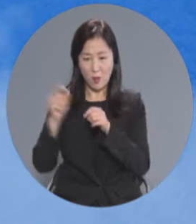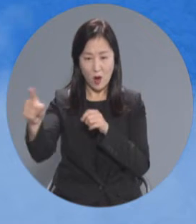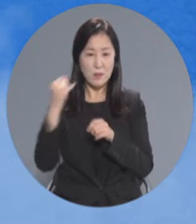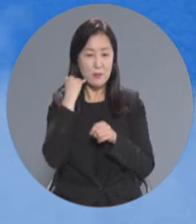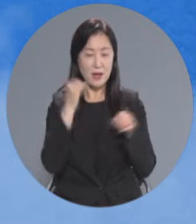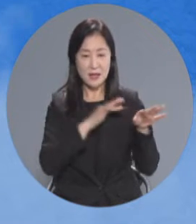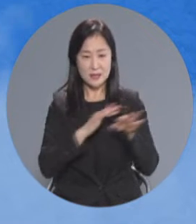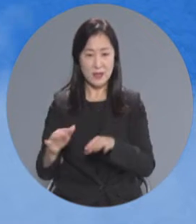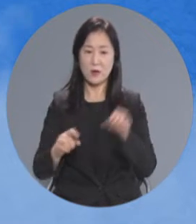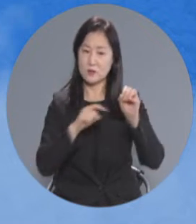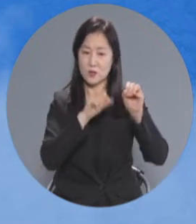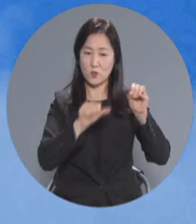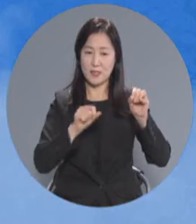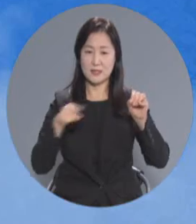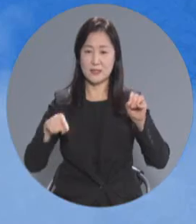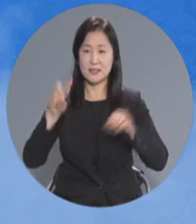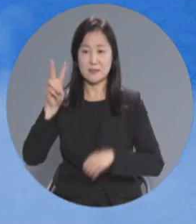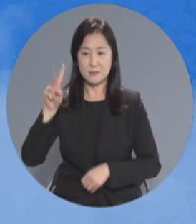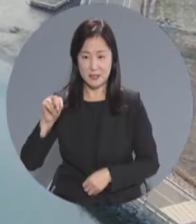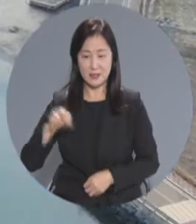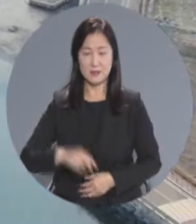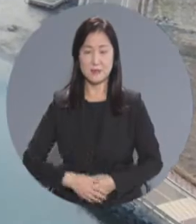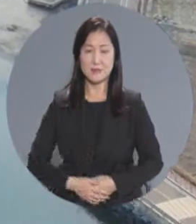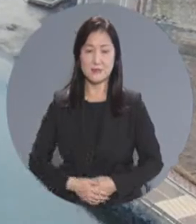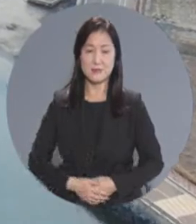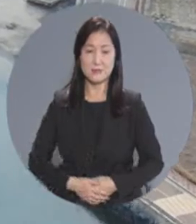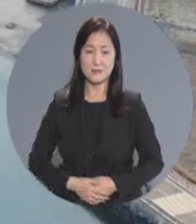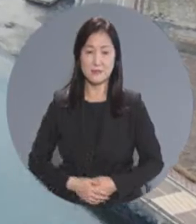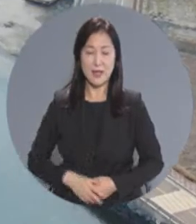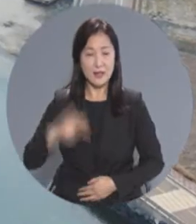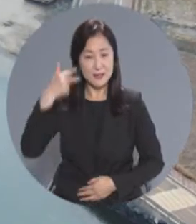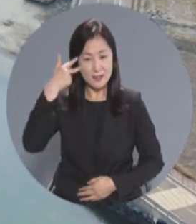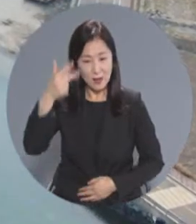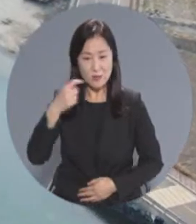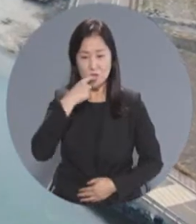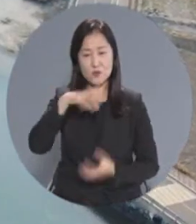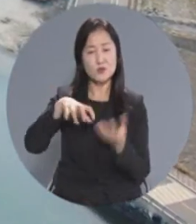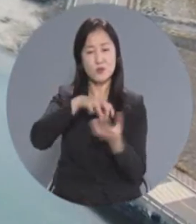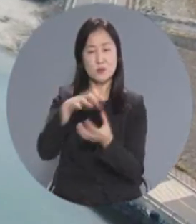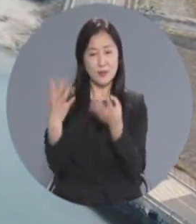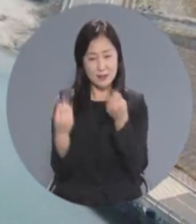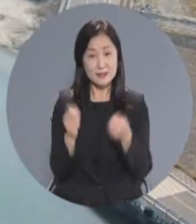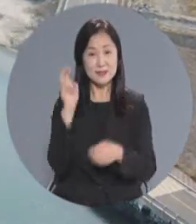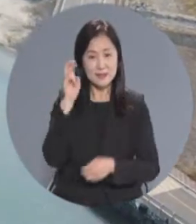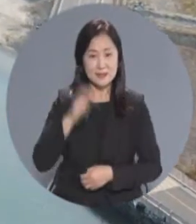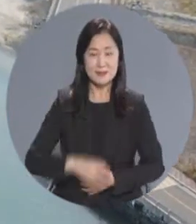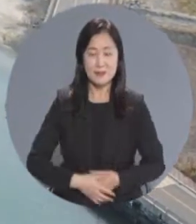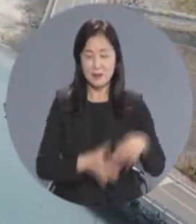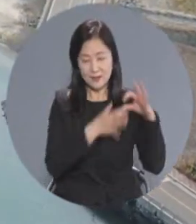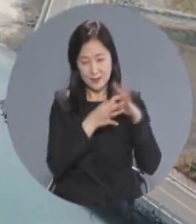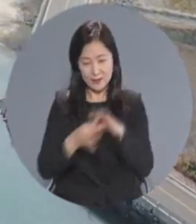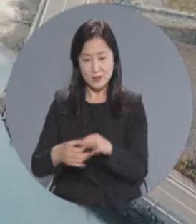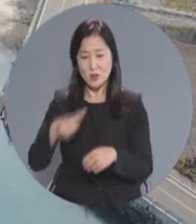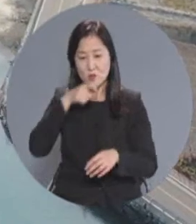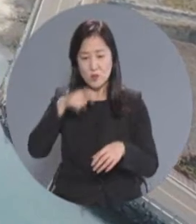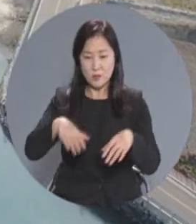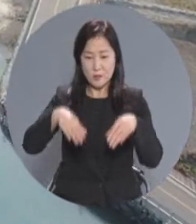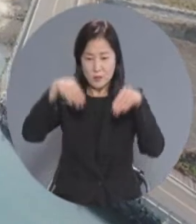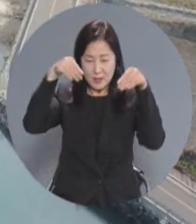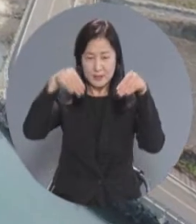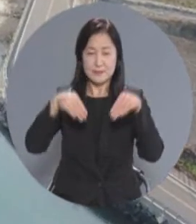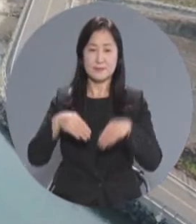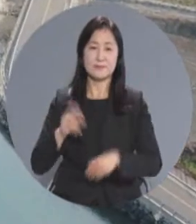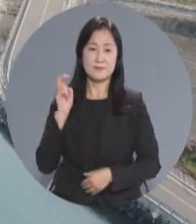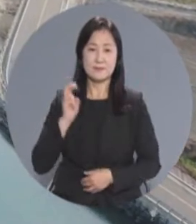0.5 에서 2m 로 일겠습니다 다음주에는 구름이 많은 날이 많겠고 계속해서 건조한 날씨는 이어질